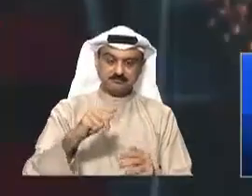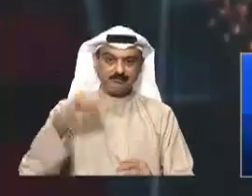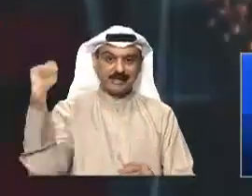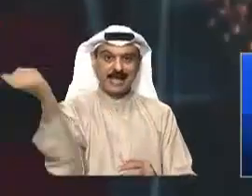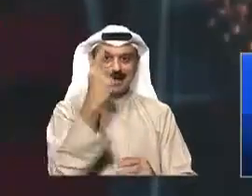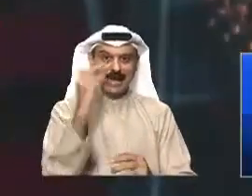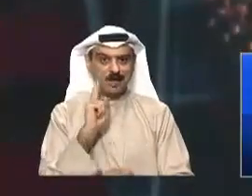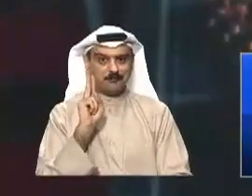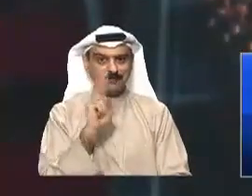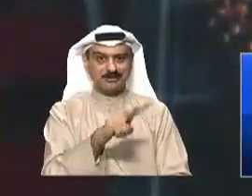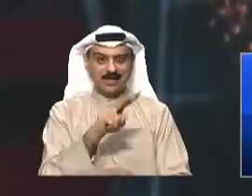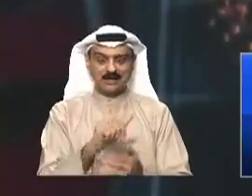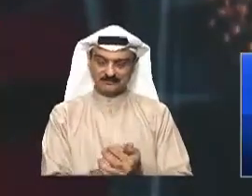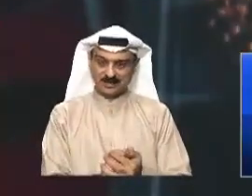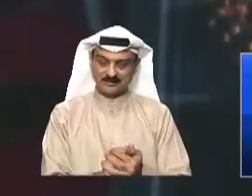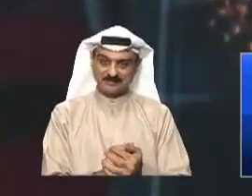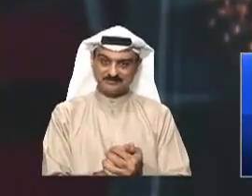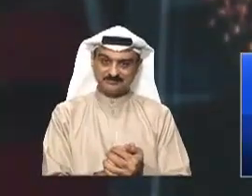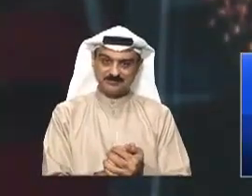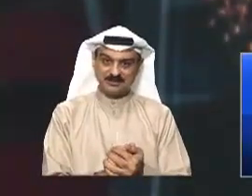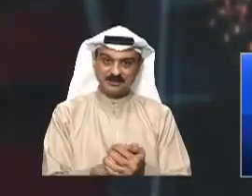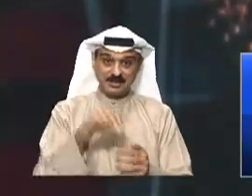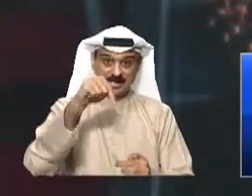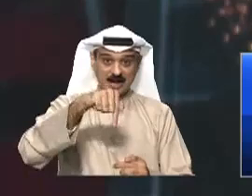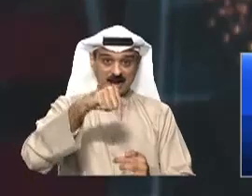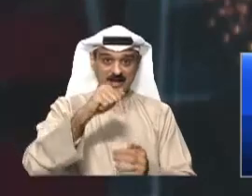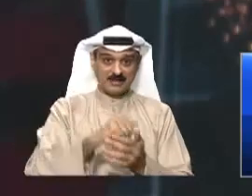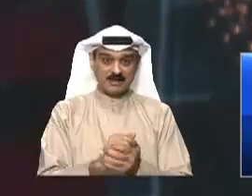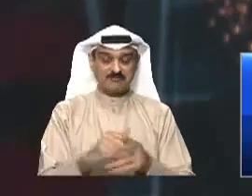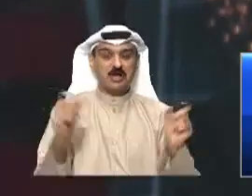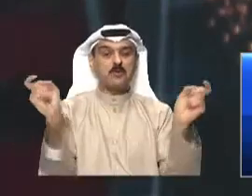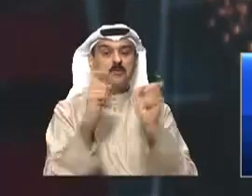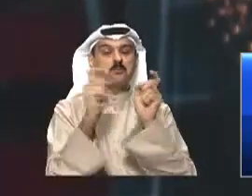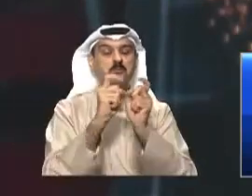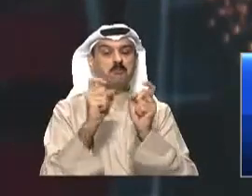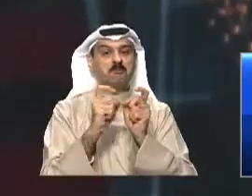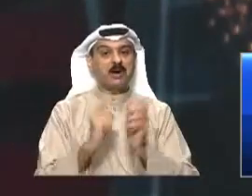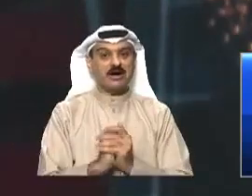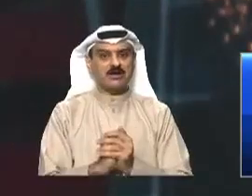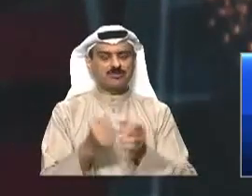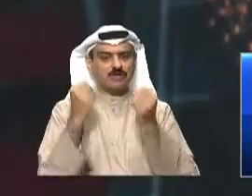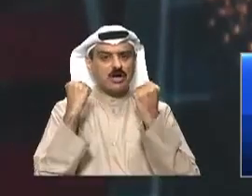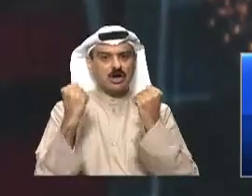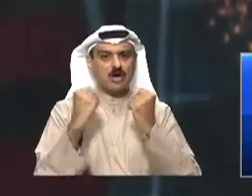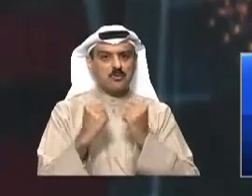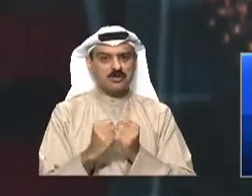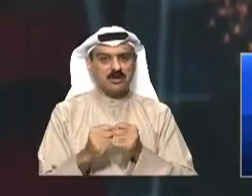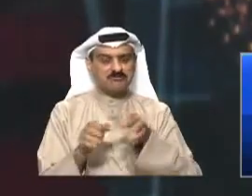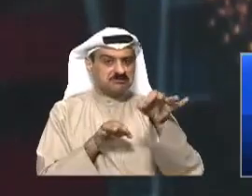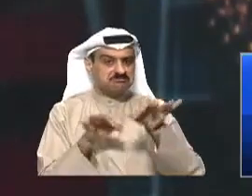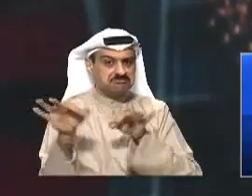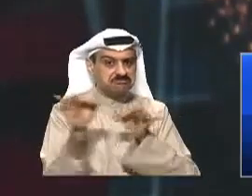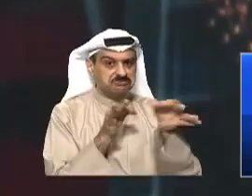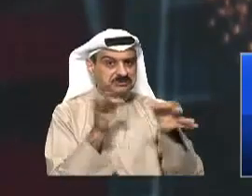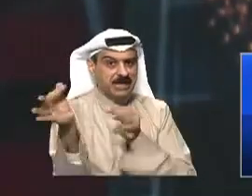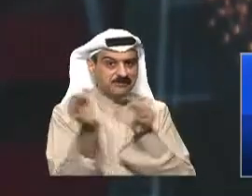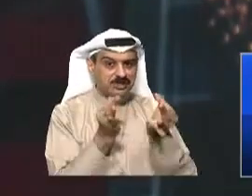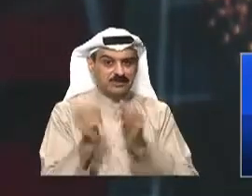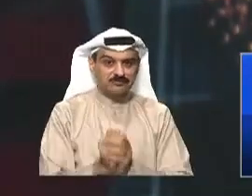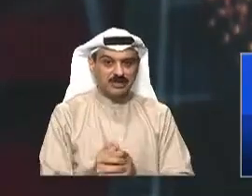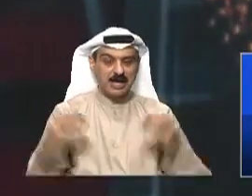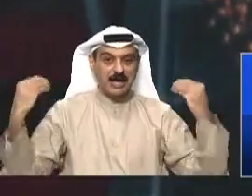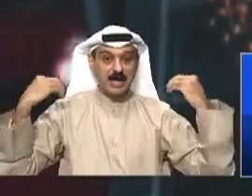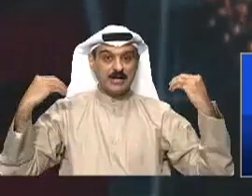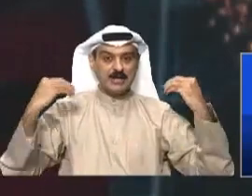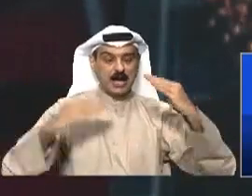العالم بأجمع الحقيقة، هي راح تكون مباراة فنية كبيرة، نجد فيها تكتيك أكثر، فيها لاعبين على مستوى